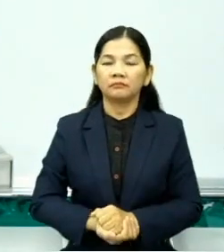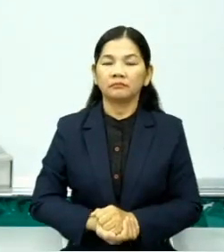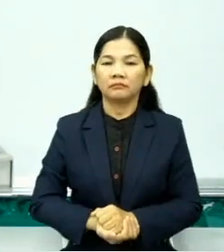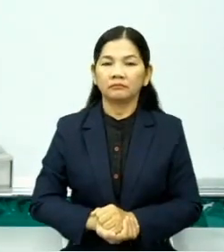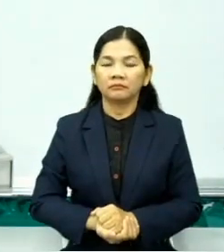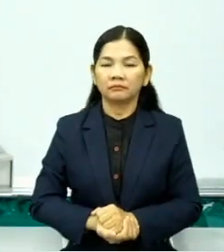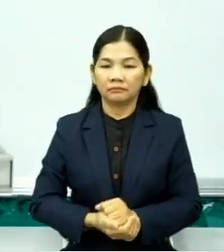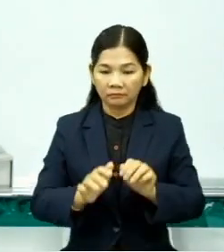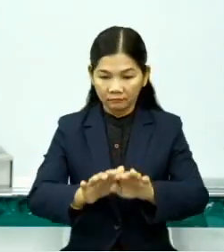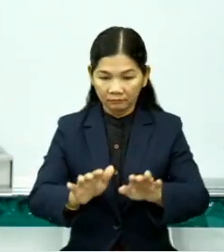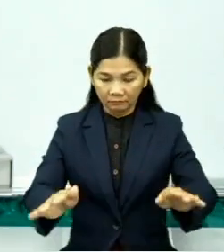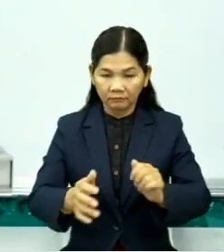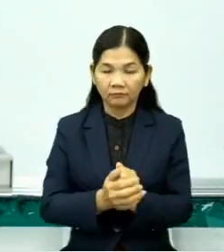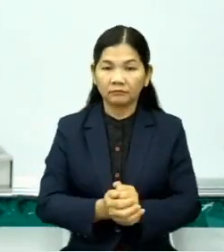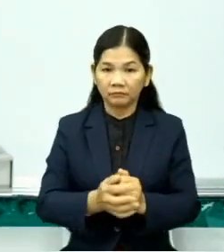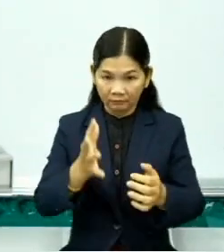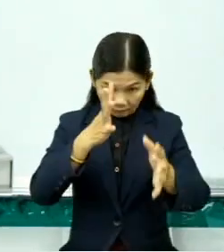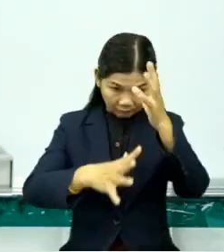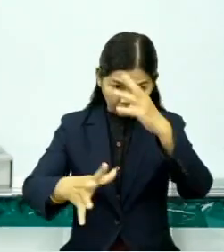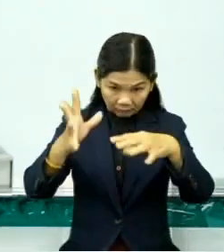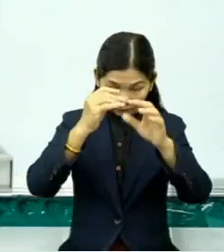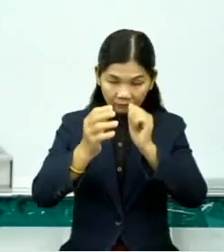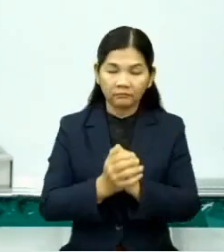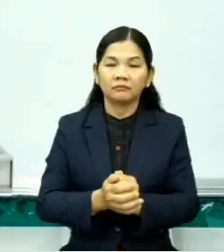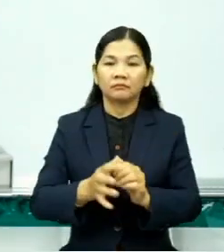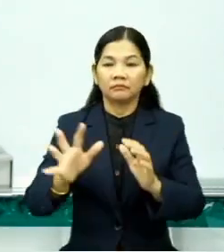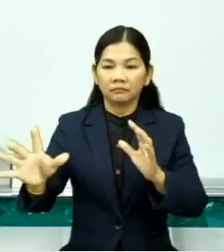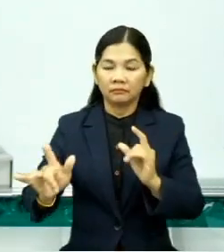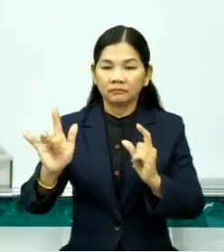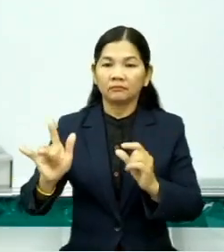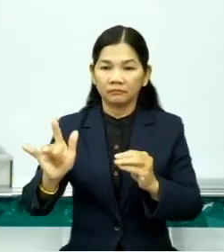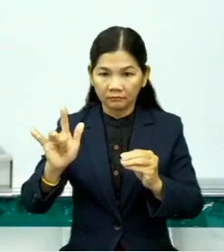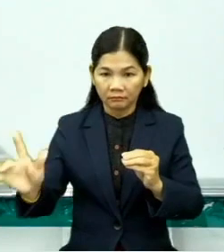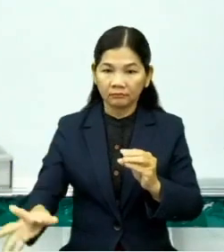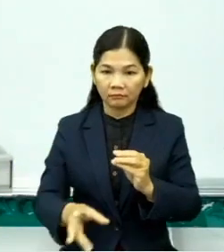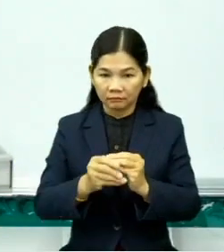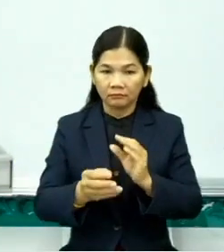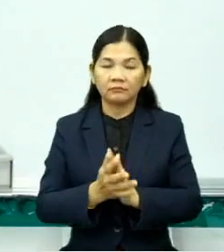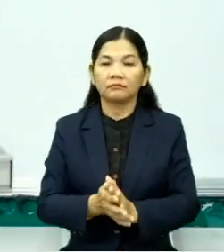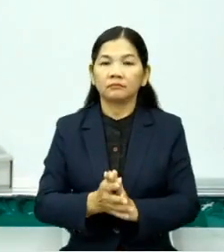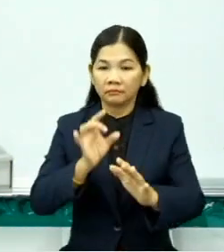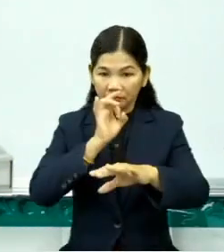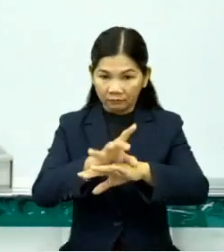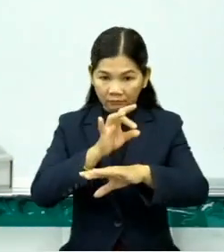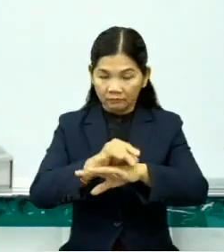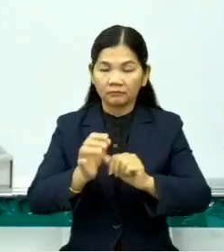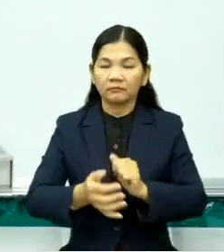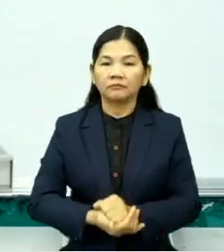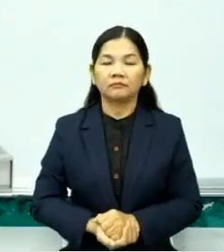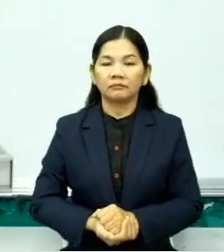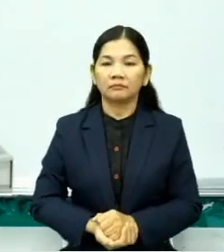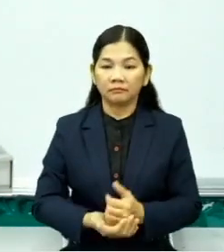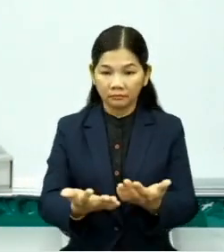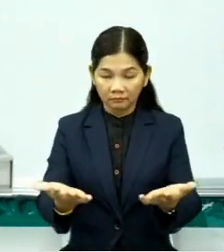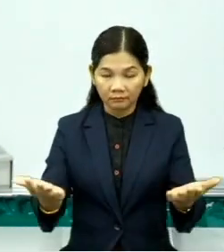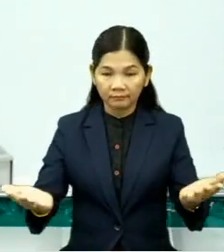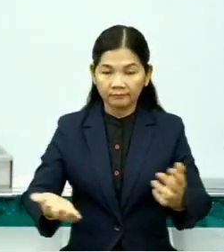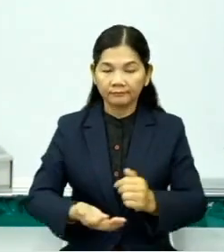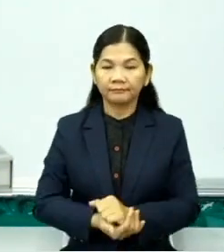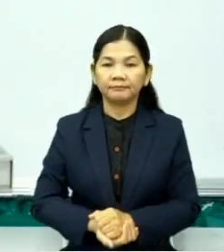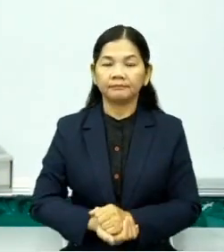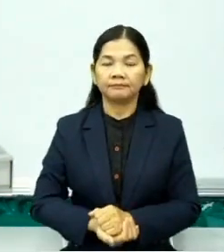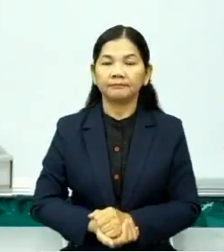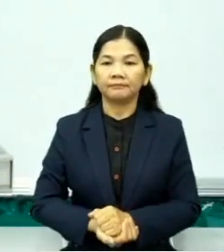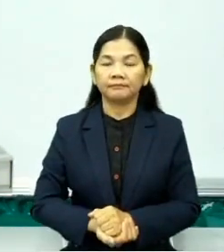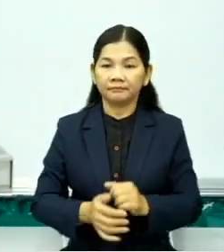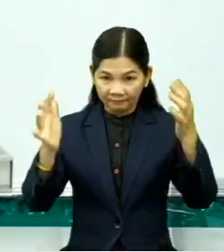ងបញ្ជាក់ថាកូនទាំងអស់គ្នាកូនបានរៀនកូនណាកូនបានរៀនបន្ថែមនៅផ្ទះចាតាំងការផ្ដំផ្ញើរបស់អ្នកគ្រូទាំងអស់គ្នាណាកូនណាចាអ